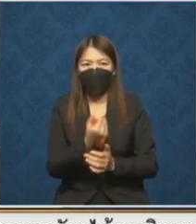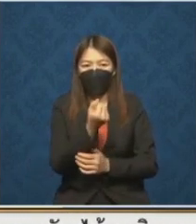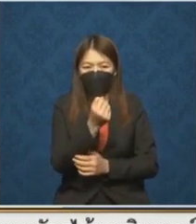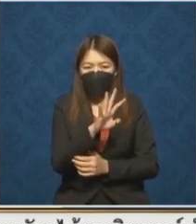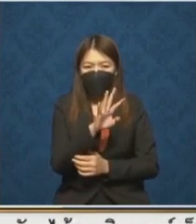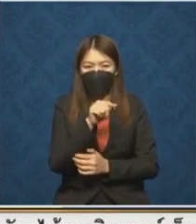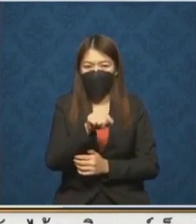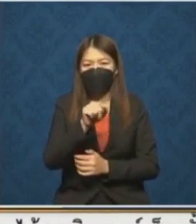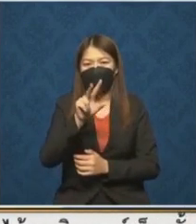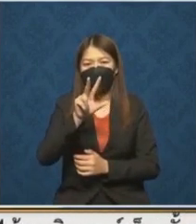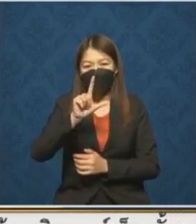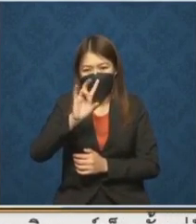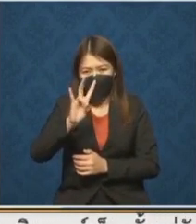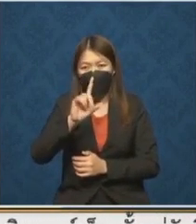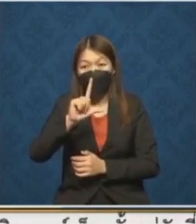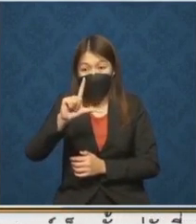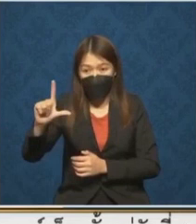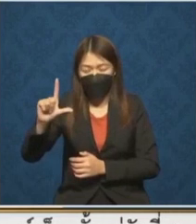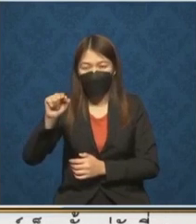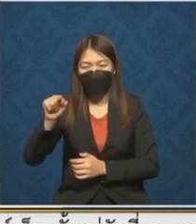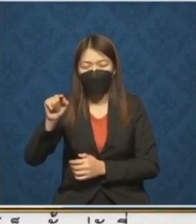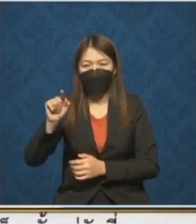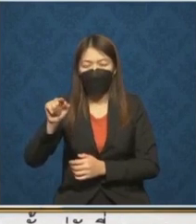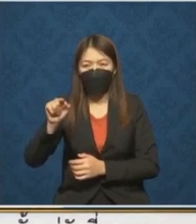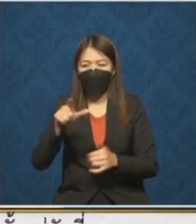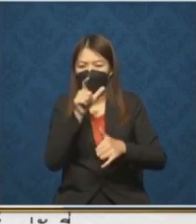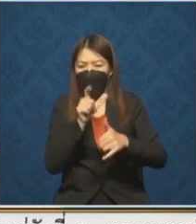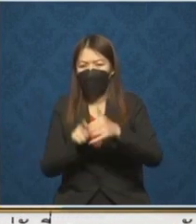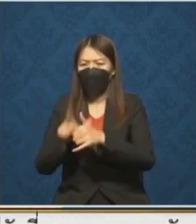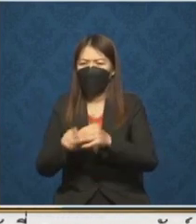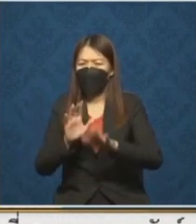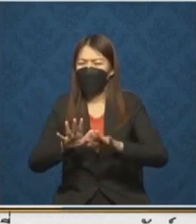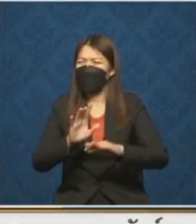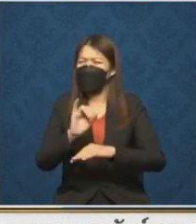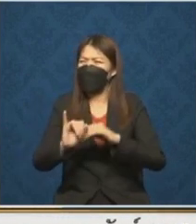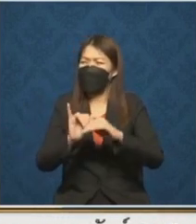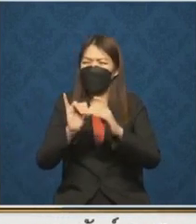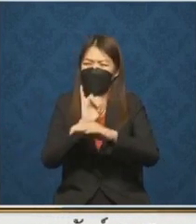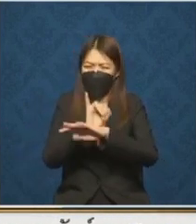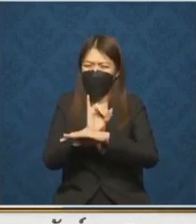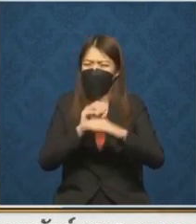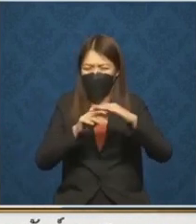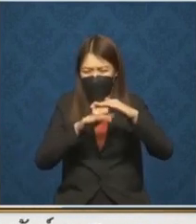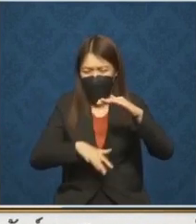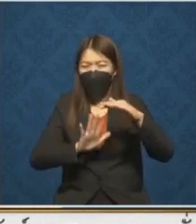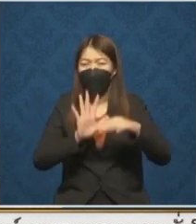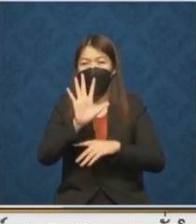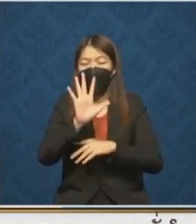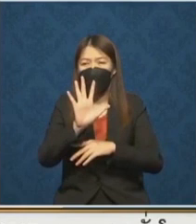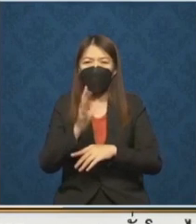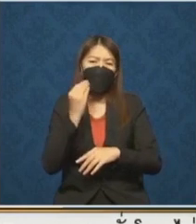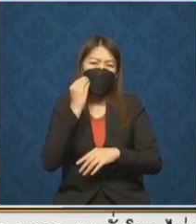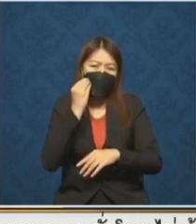7 ล้านหายข้างบนเป็นชนดที่ไม่เกินห้าไ่ก็คือบานจัดสันที่พักอศัย